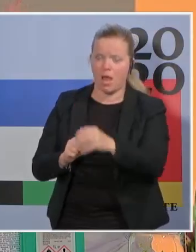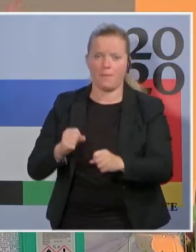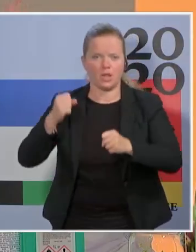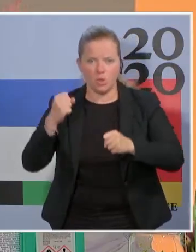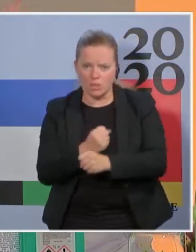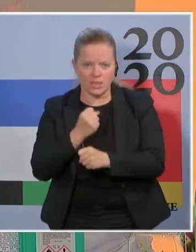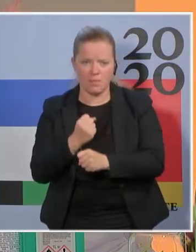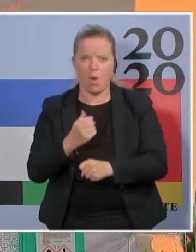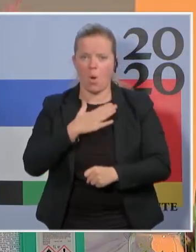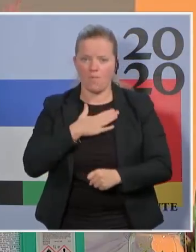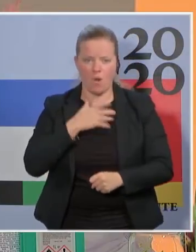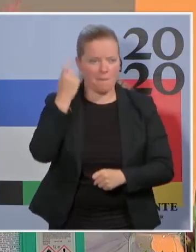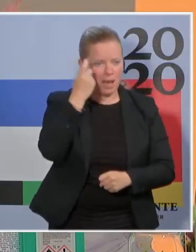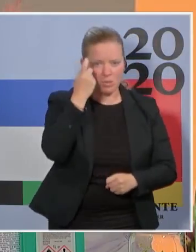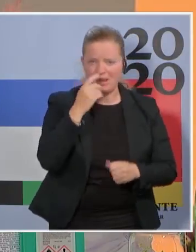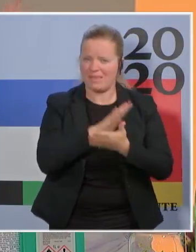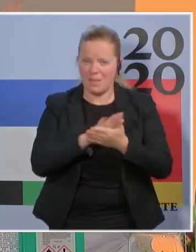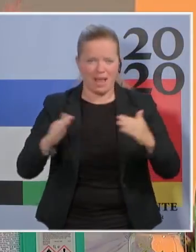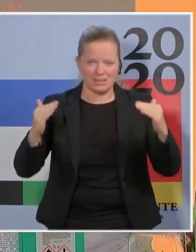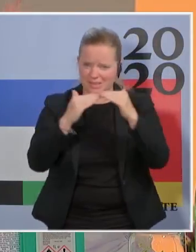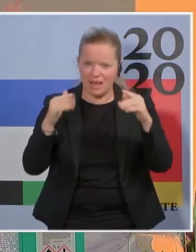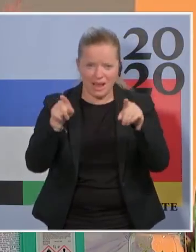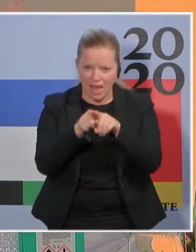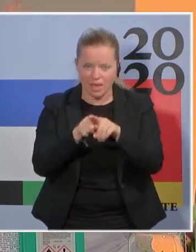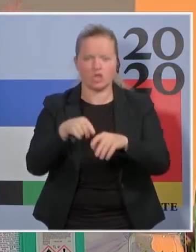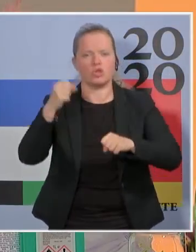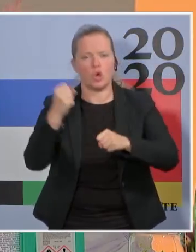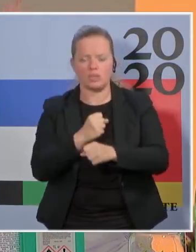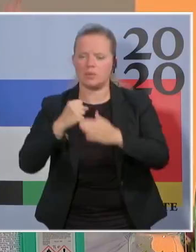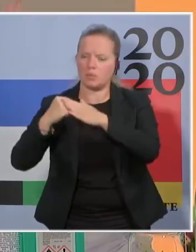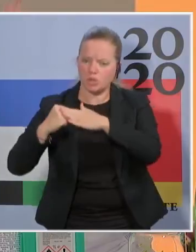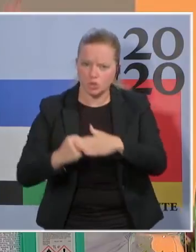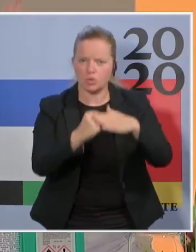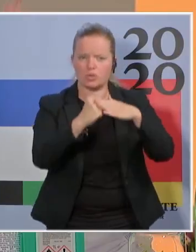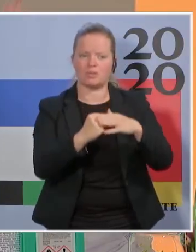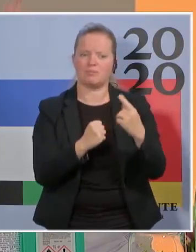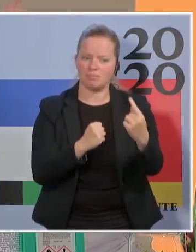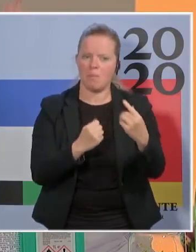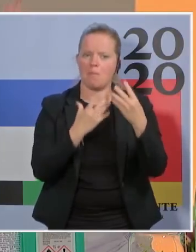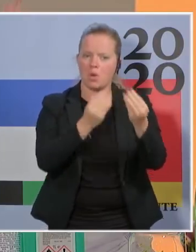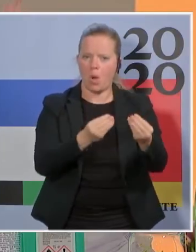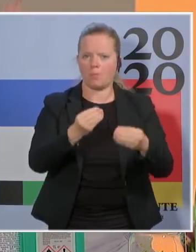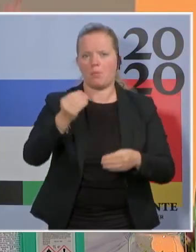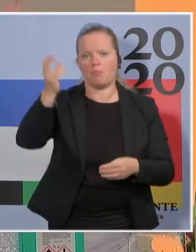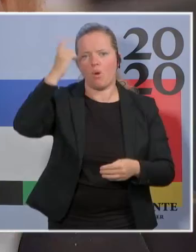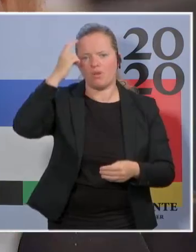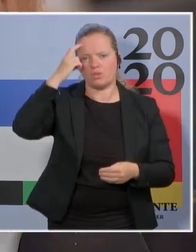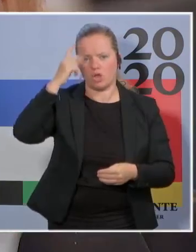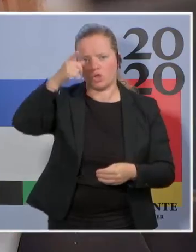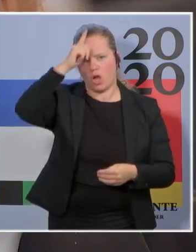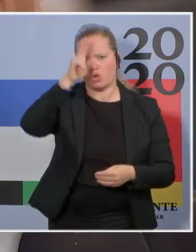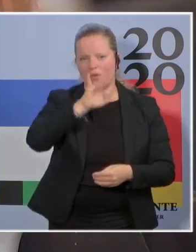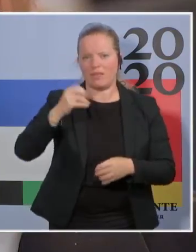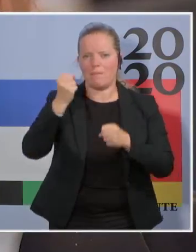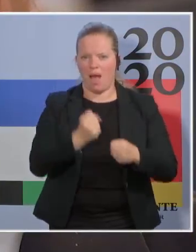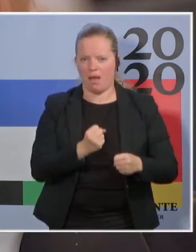nie übereinstimmte, hat er ihn unterstützt für die Professur der Deutschen Universität Prag. Lassen